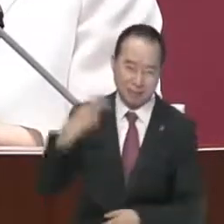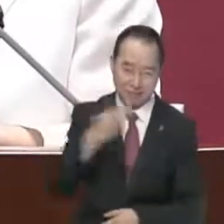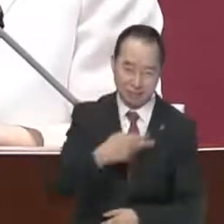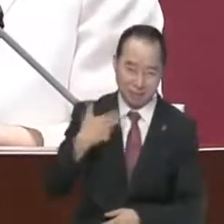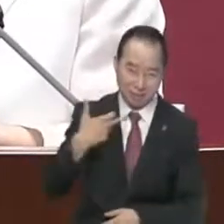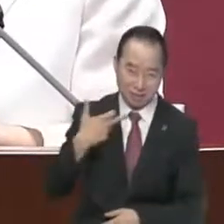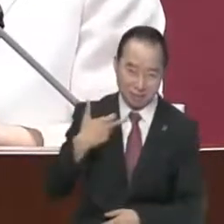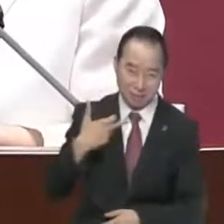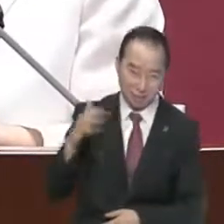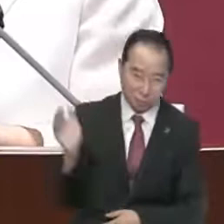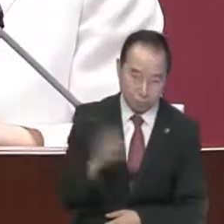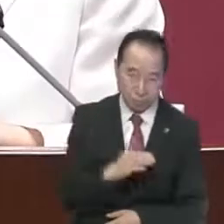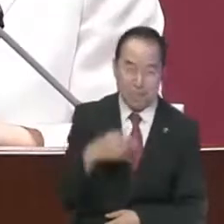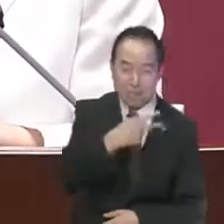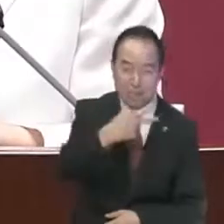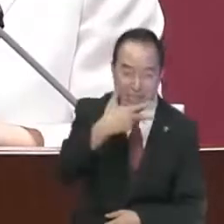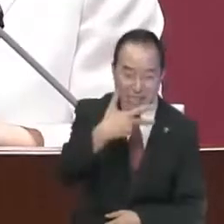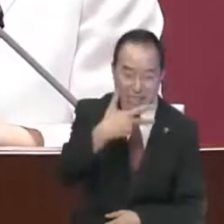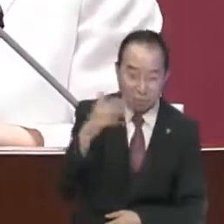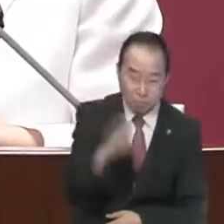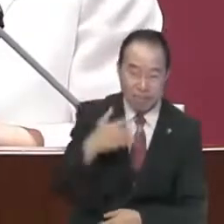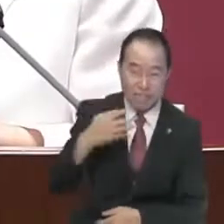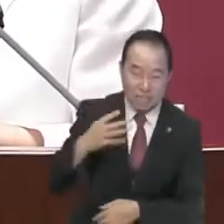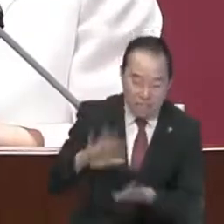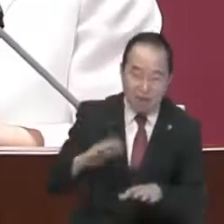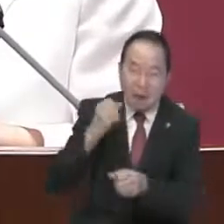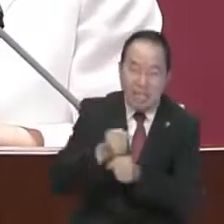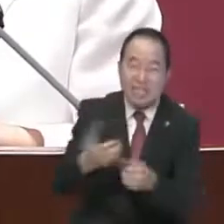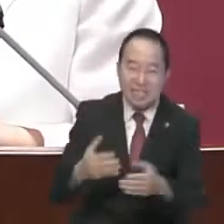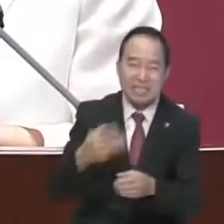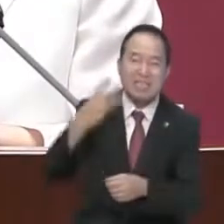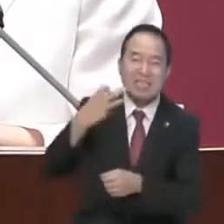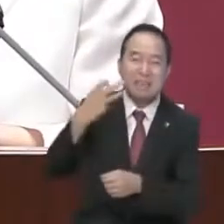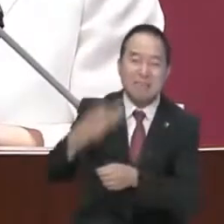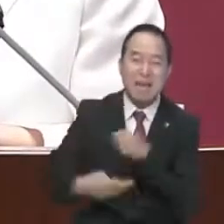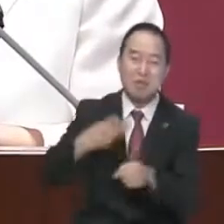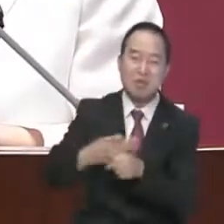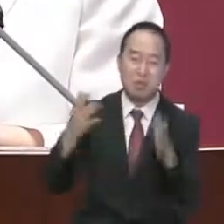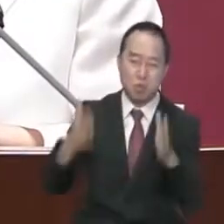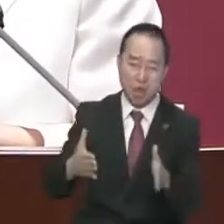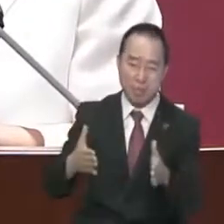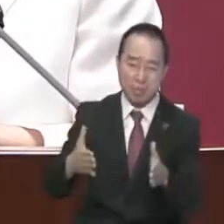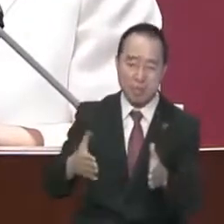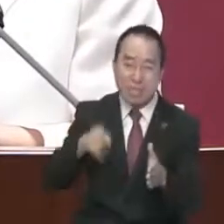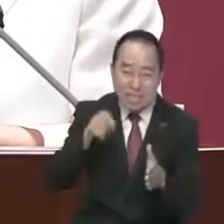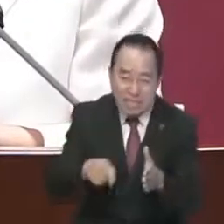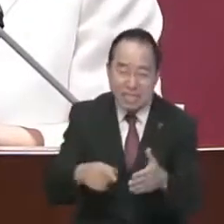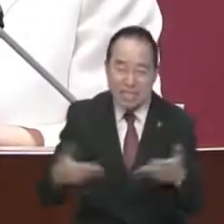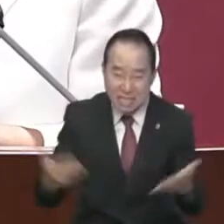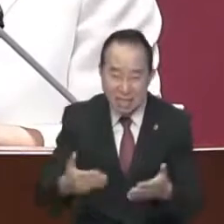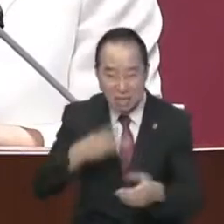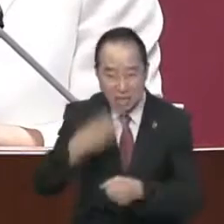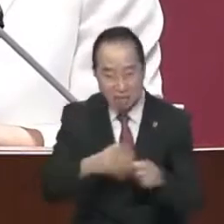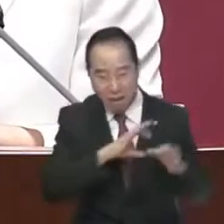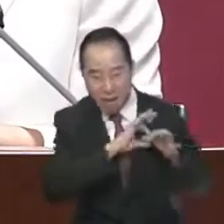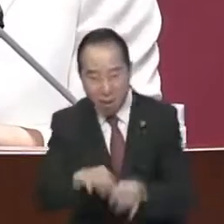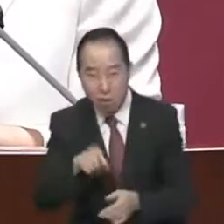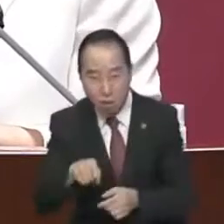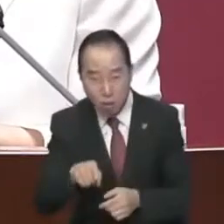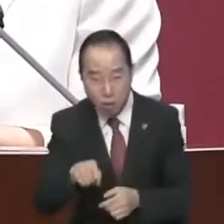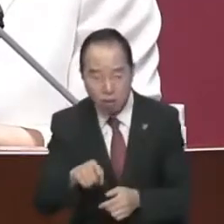있는데요. 2007년부터 13년 동안 이 여권 발급 업무를 하고 있는 노동자들이 하루살이 노동을 하고 있습니다.